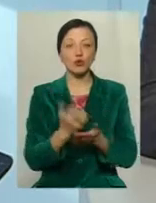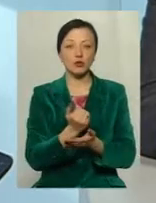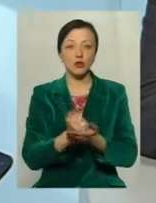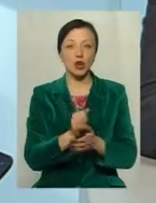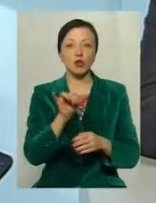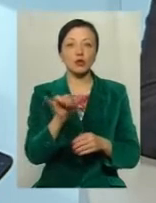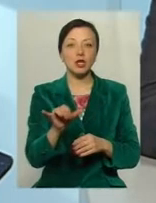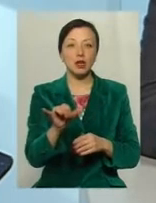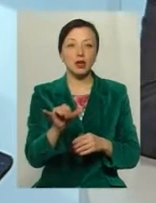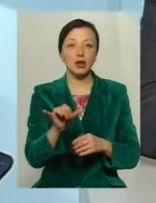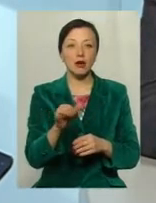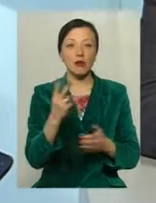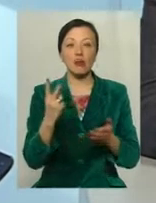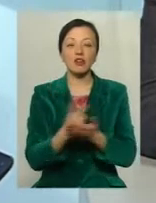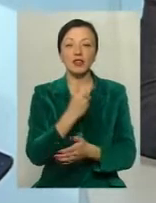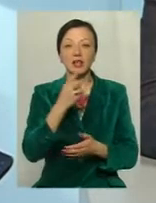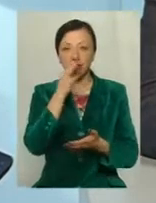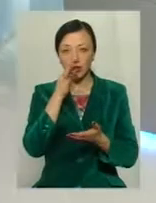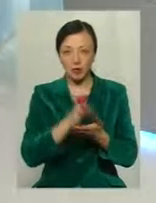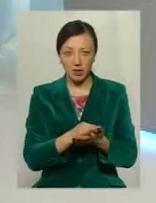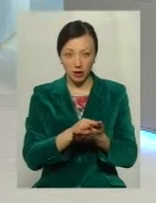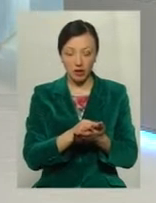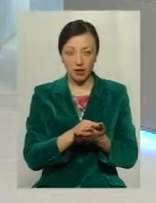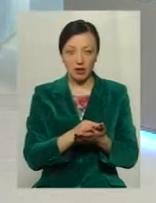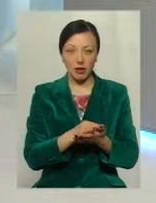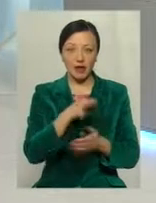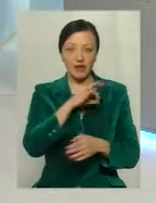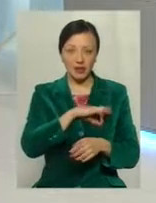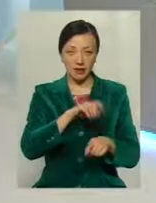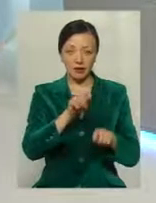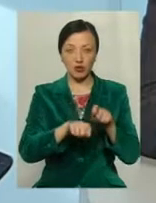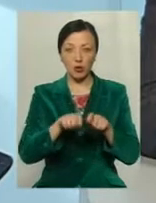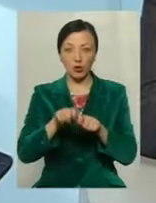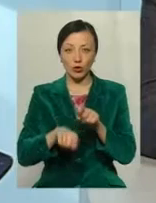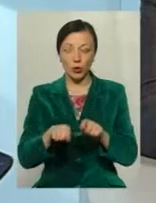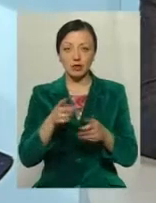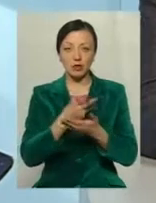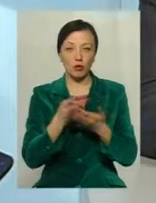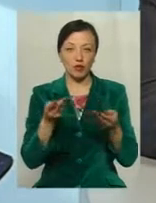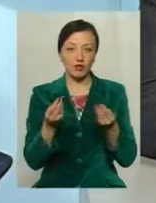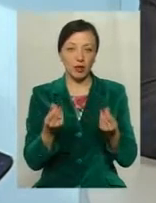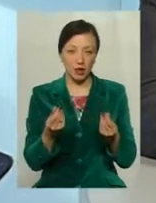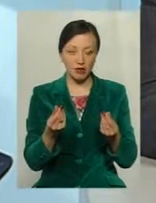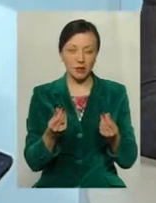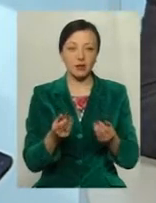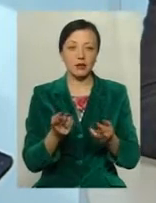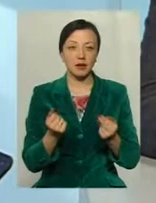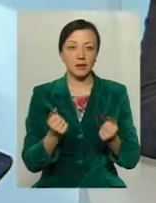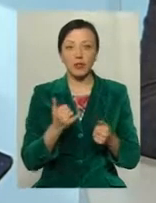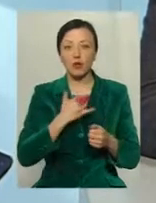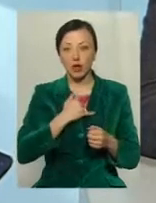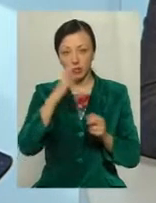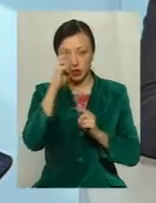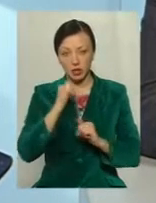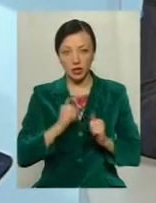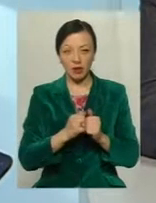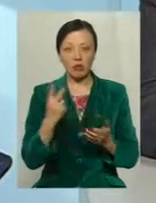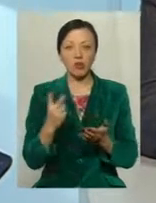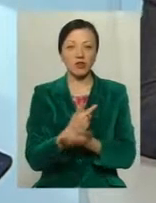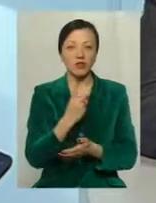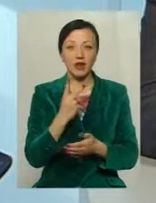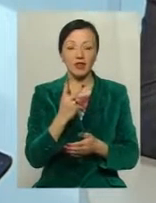бюджету, ні керівники підприємств, ні інші. Тобто все, от прийняли бюджет і забули. Питання публічних грошей, я хочу сказати,